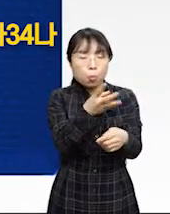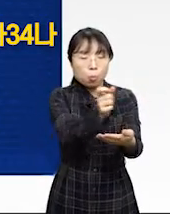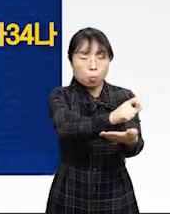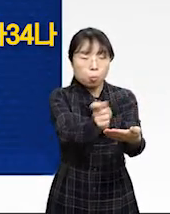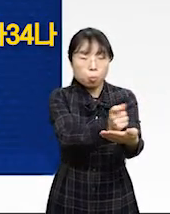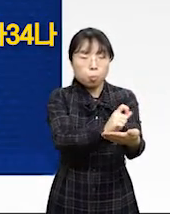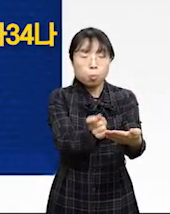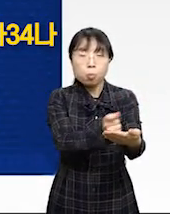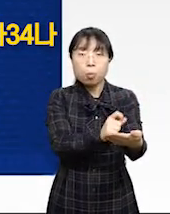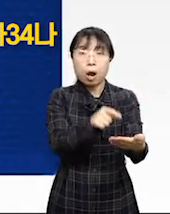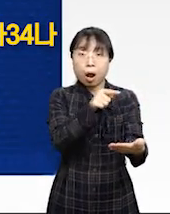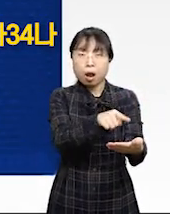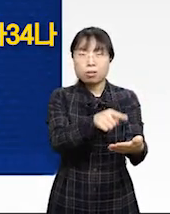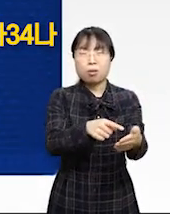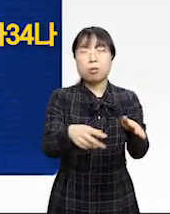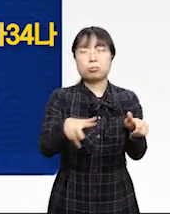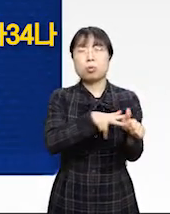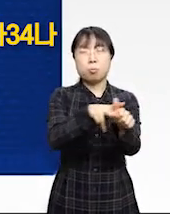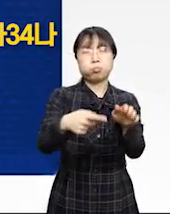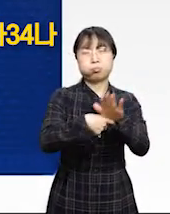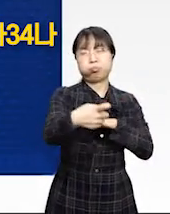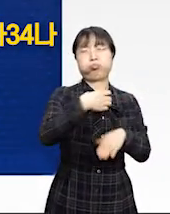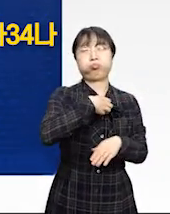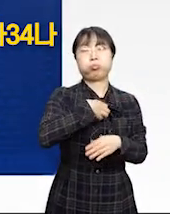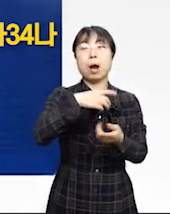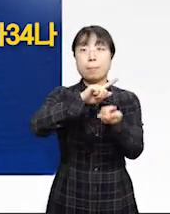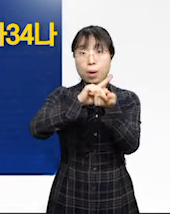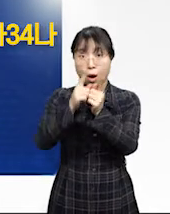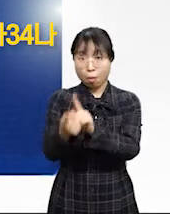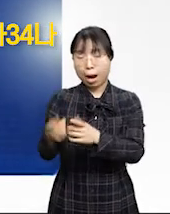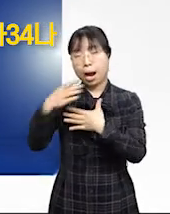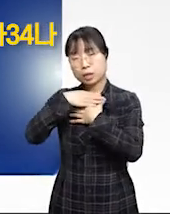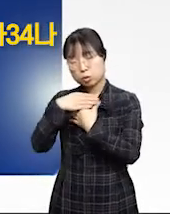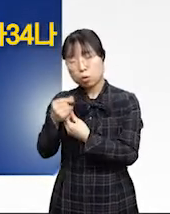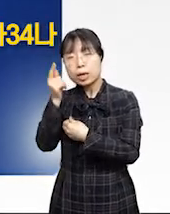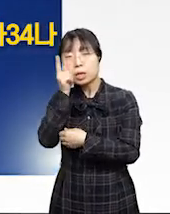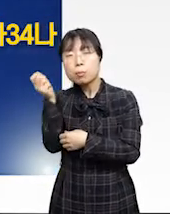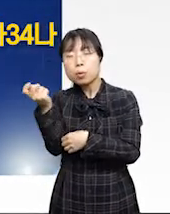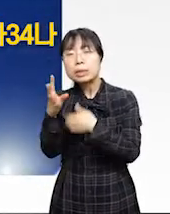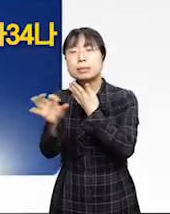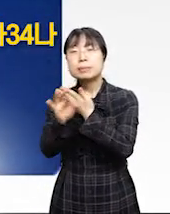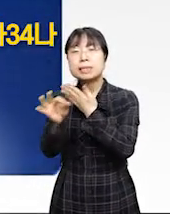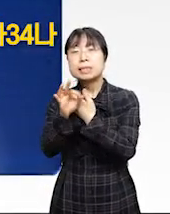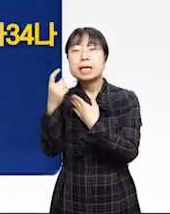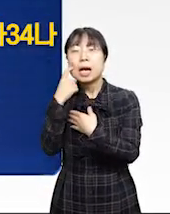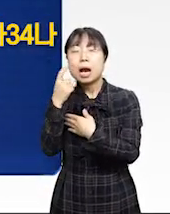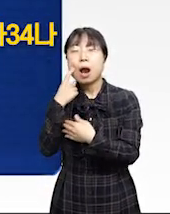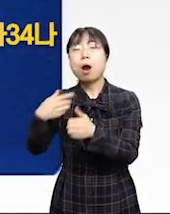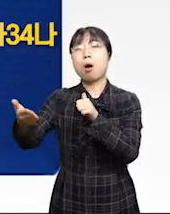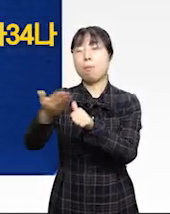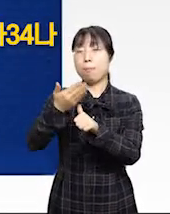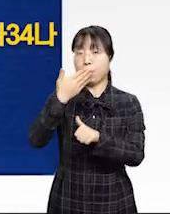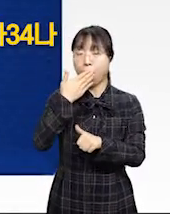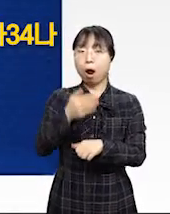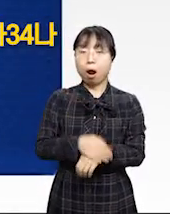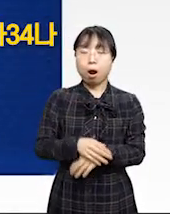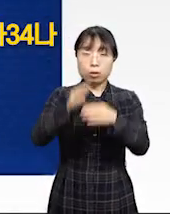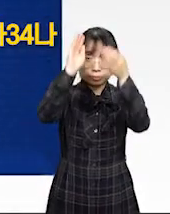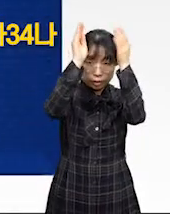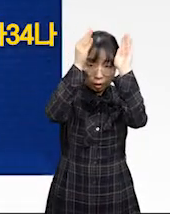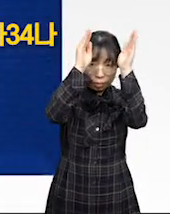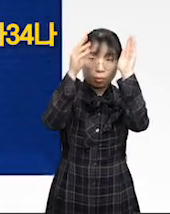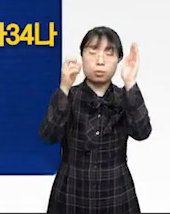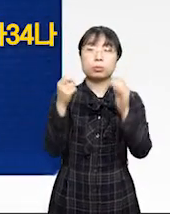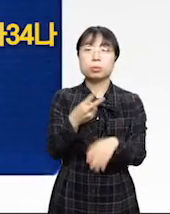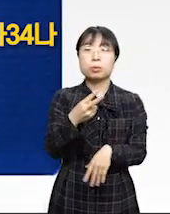고유번호를 발급받는 개인 안심번호는 공공시설 및 다중이용시설에서 사용 가능하며 네이버, 카카오,